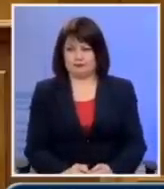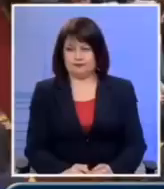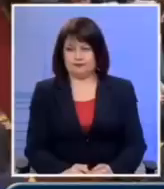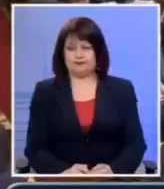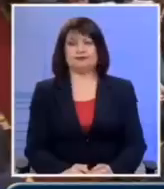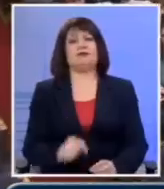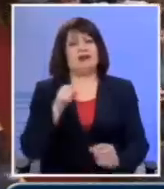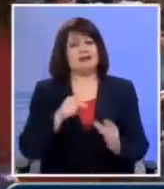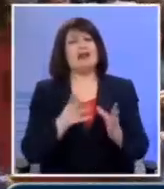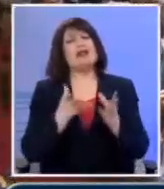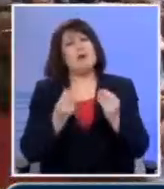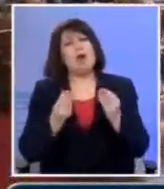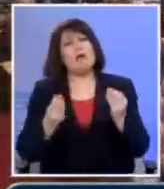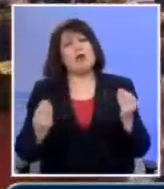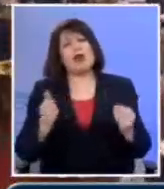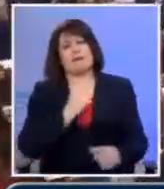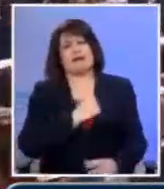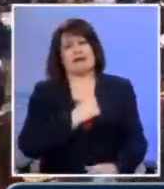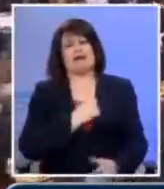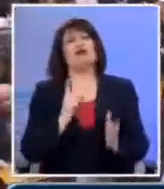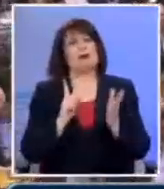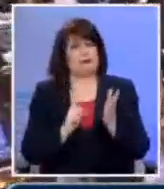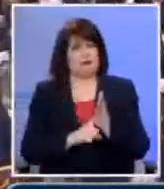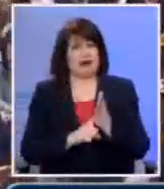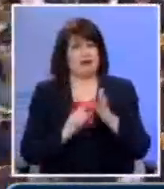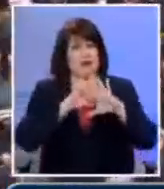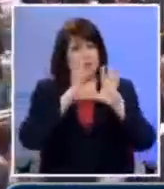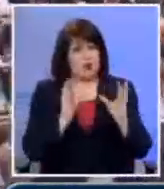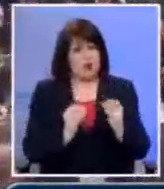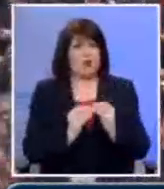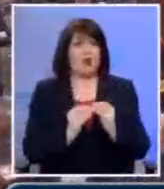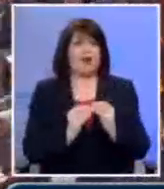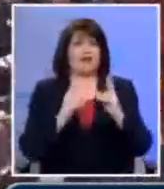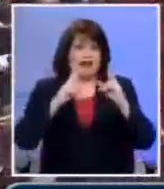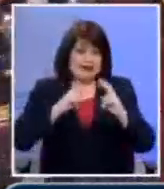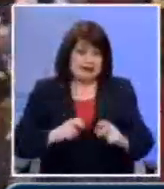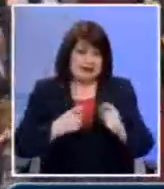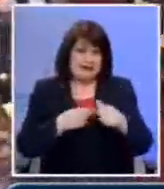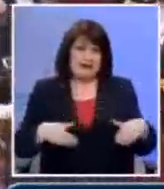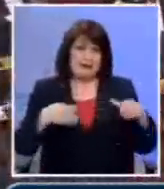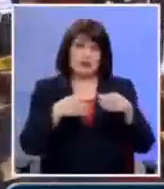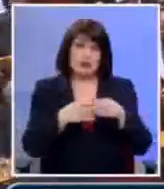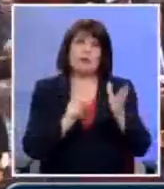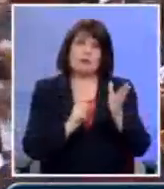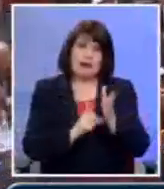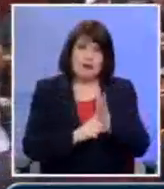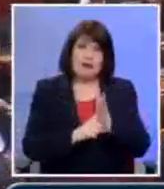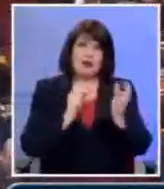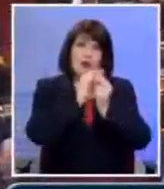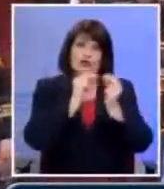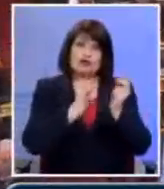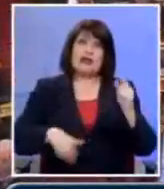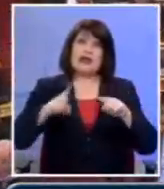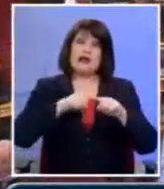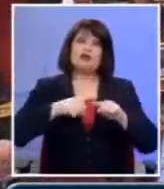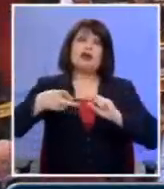άλλα πολλά, κατά την άποψή μας, πρέπει να αποτελέσουν το αντικείμενο της Εξεταστικής Επιτροπής, ώστε ο ελληνικός λαός να πάρει